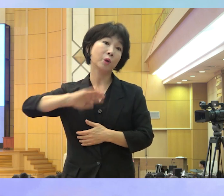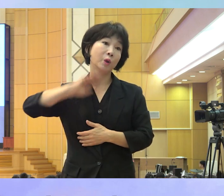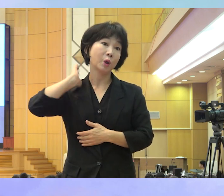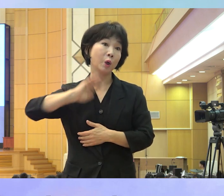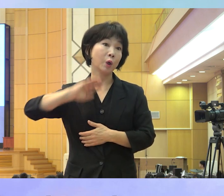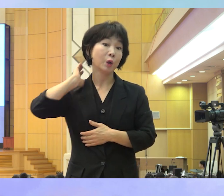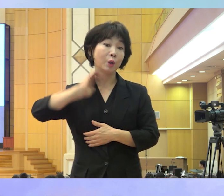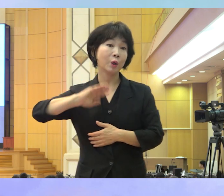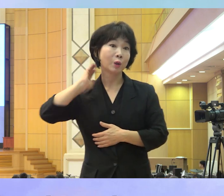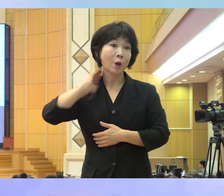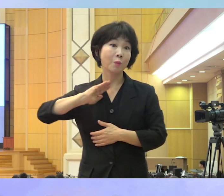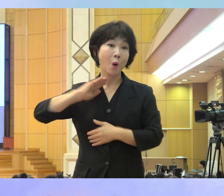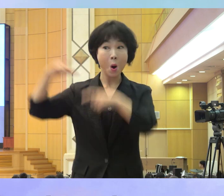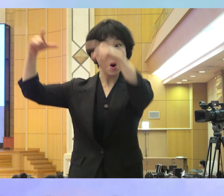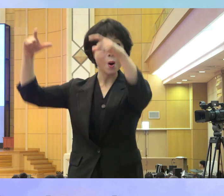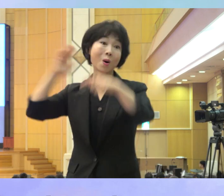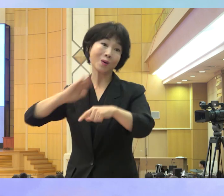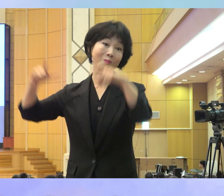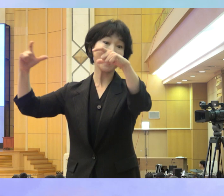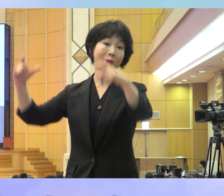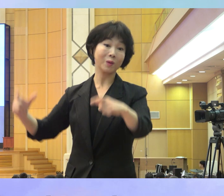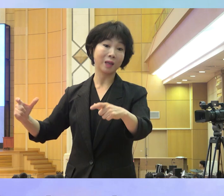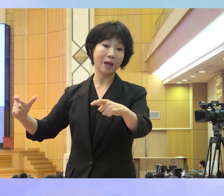초기에 보면